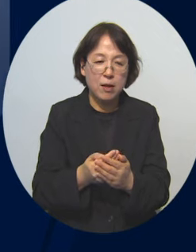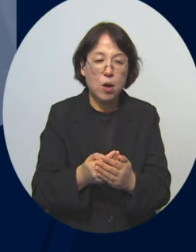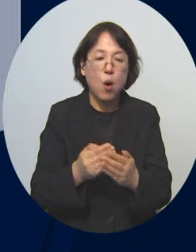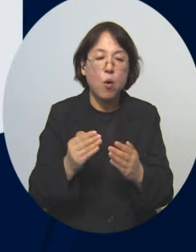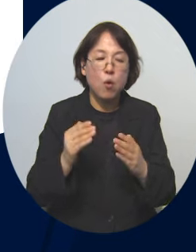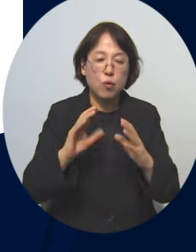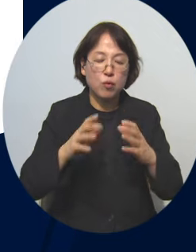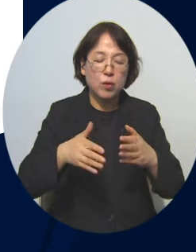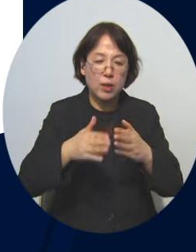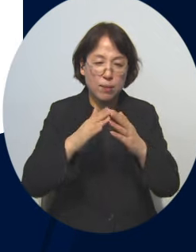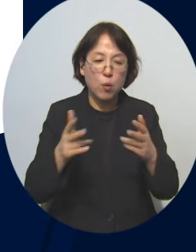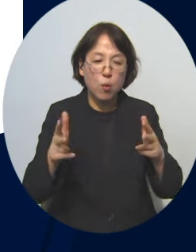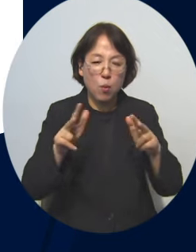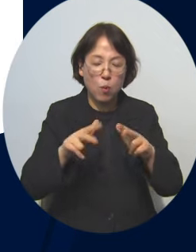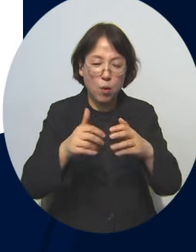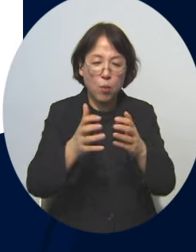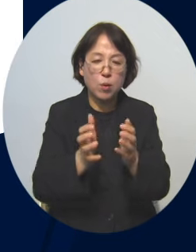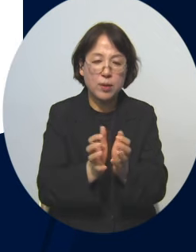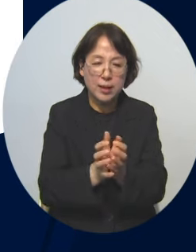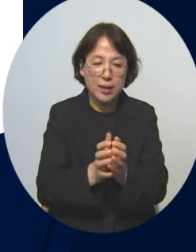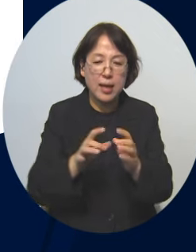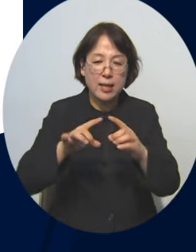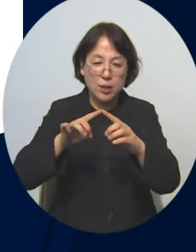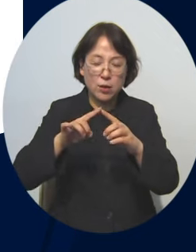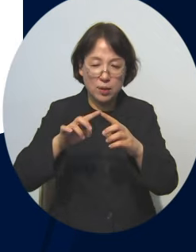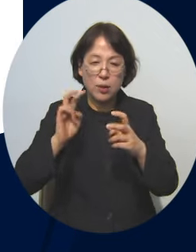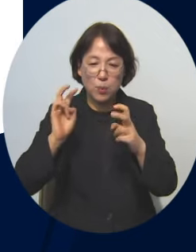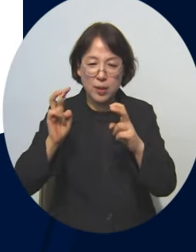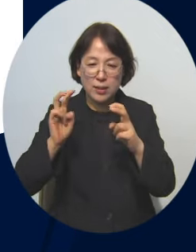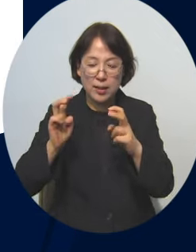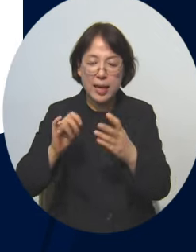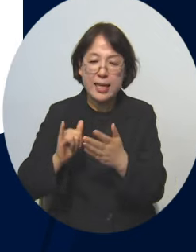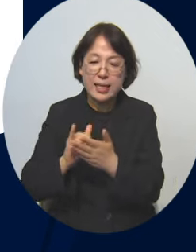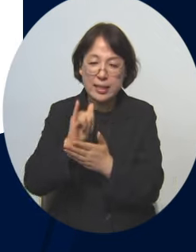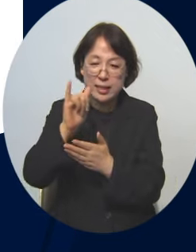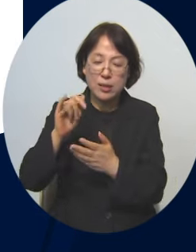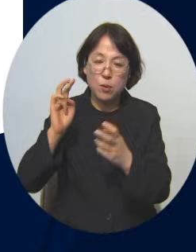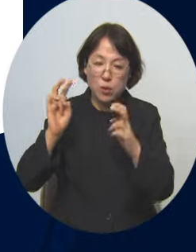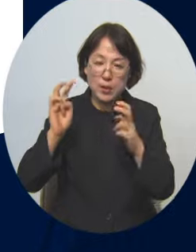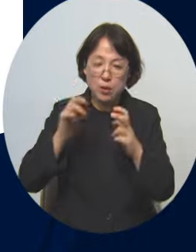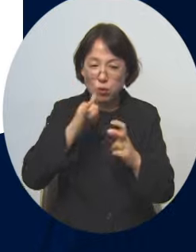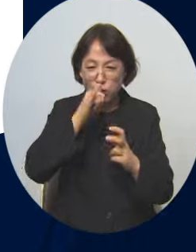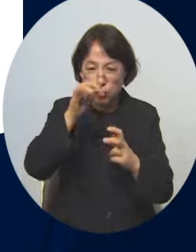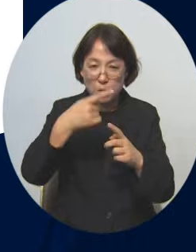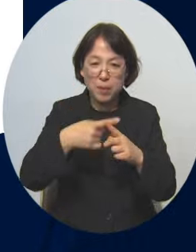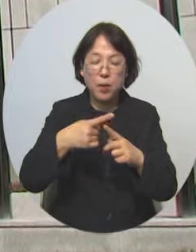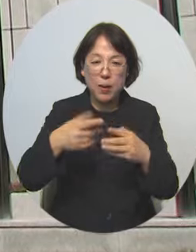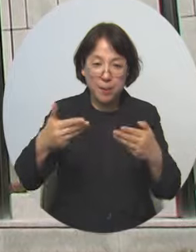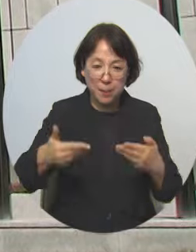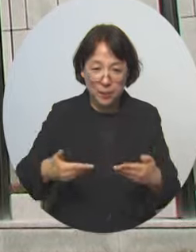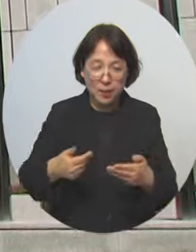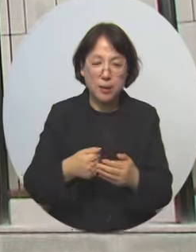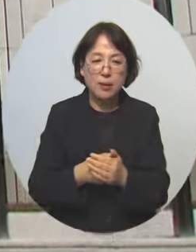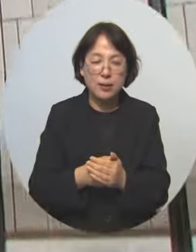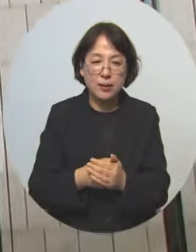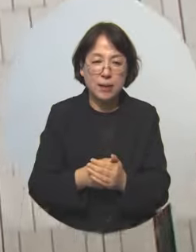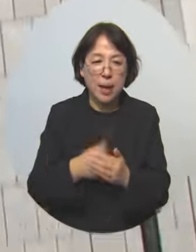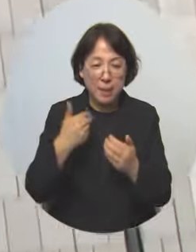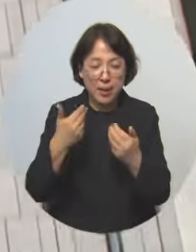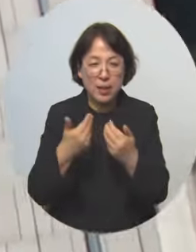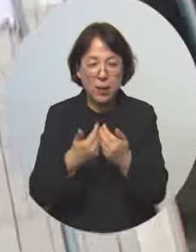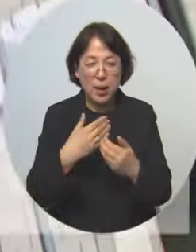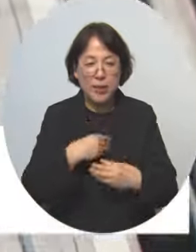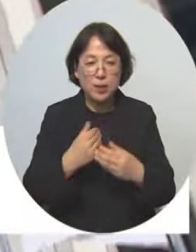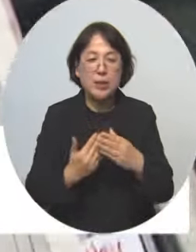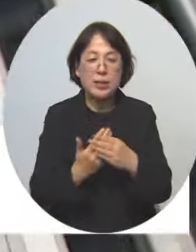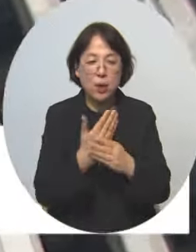재무실적이 개선된 한전 KPS, 인천국제공항공사도 우수 등급으로 평가됐습니다. 반면 안전사고 발생